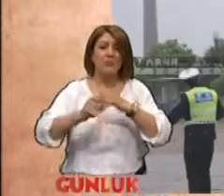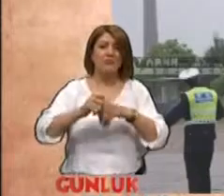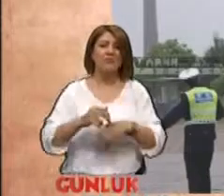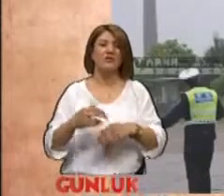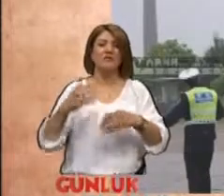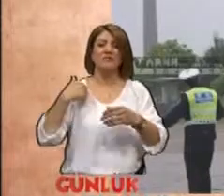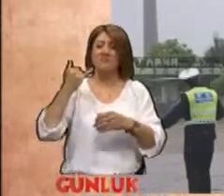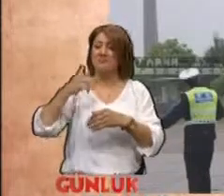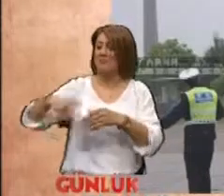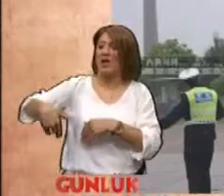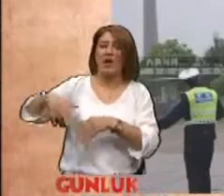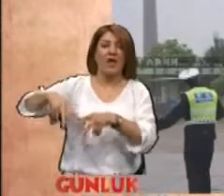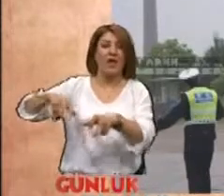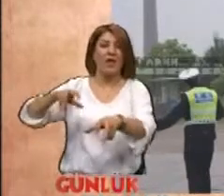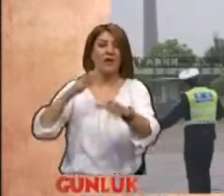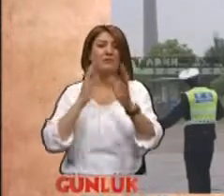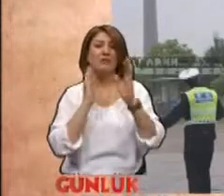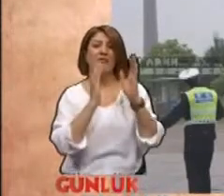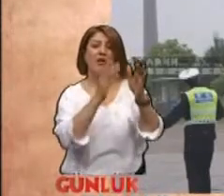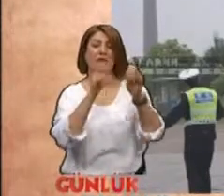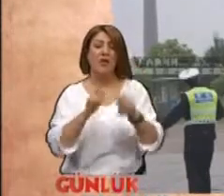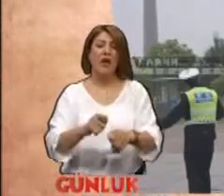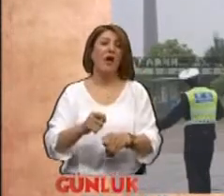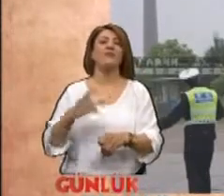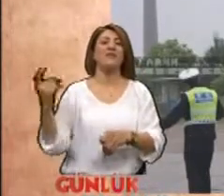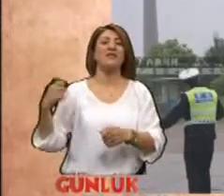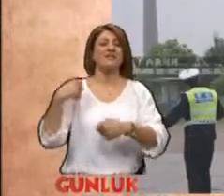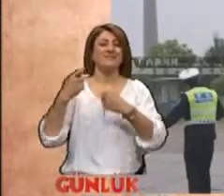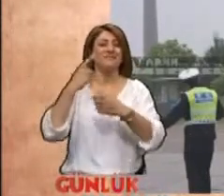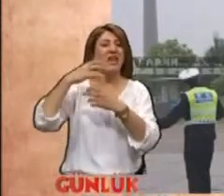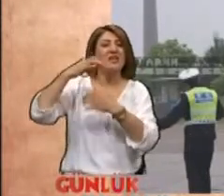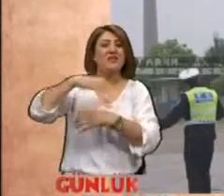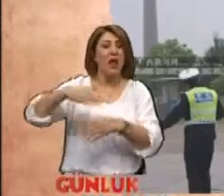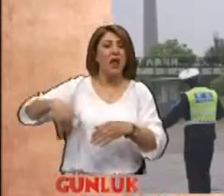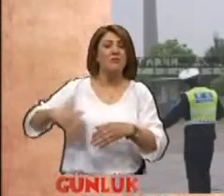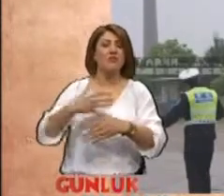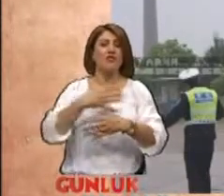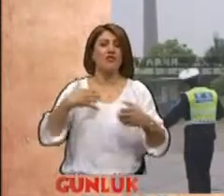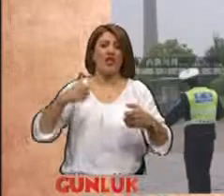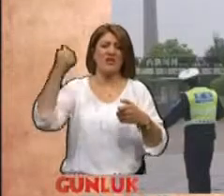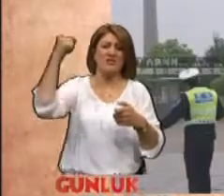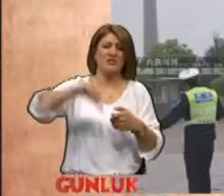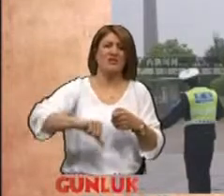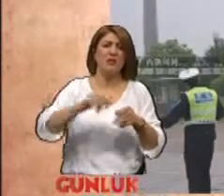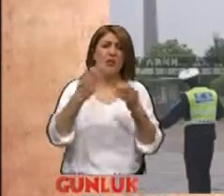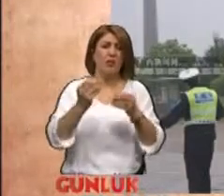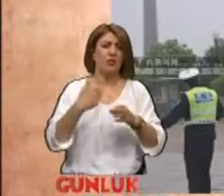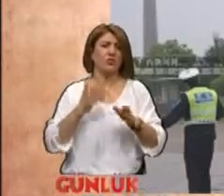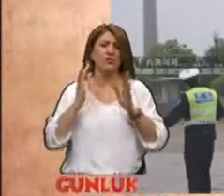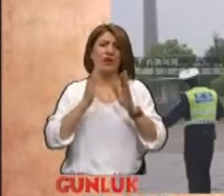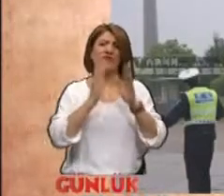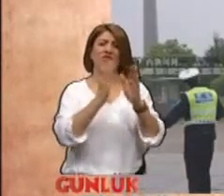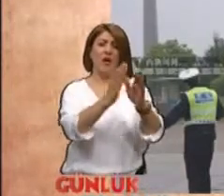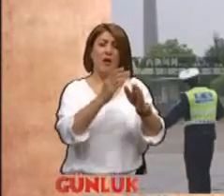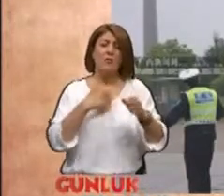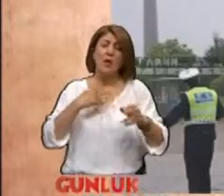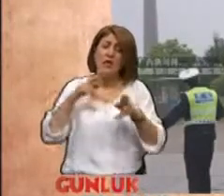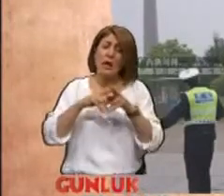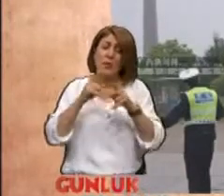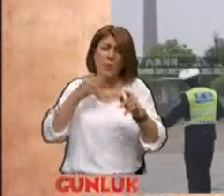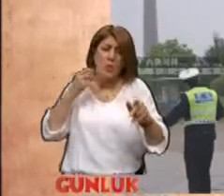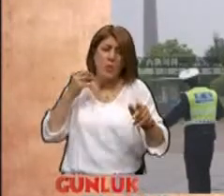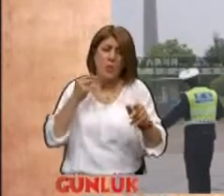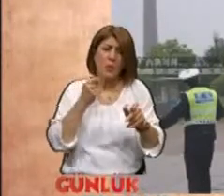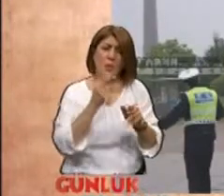yoluna bu şekilde devam etti. Yolcu ve diğer araçların güvenliğini büyük tehlikeye atarak ilerleyen yataklı otobüs otobanda kilometrelerce